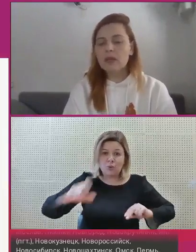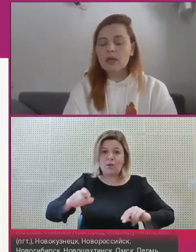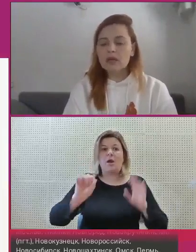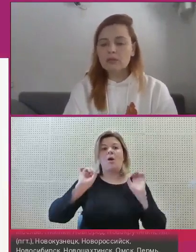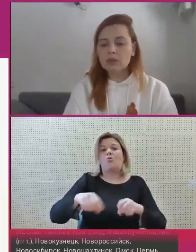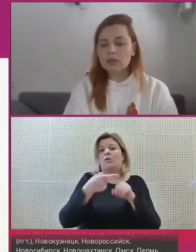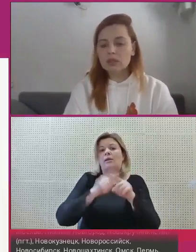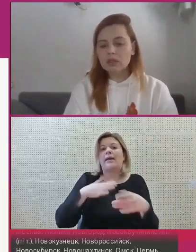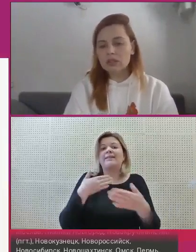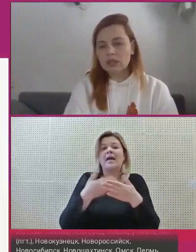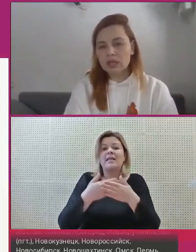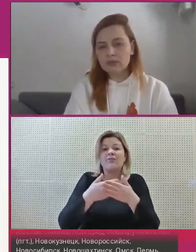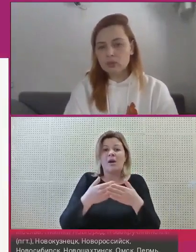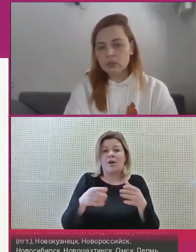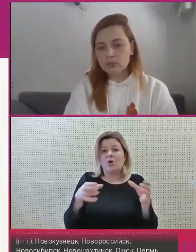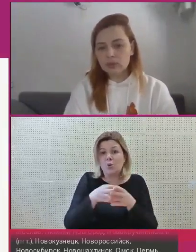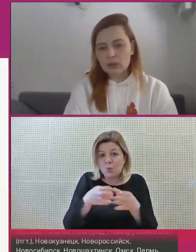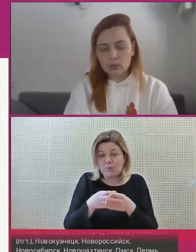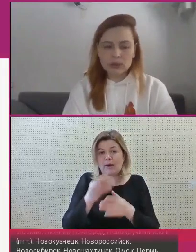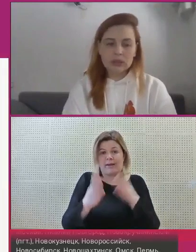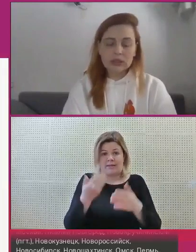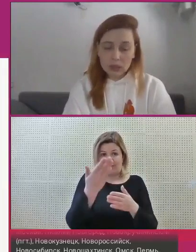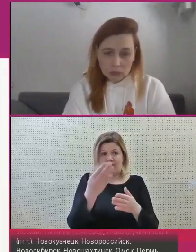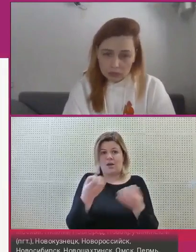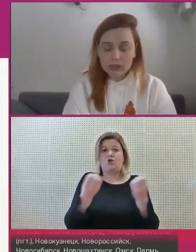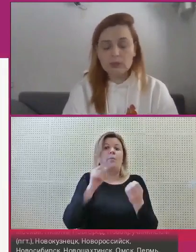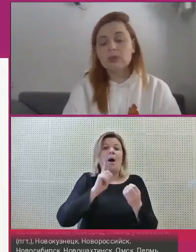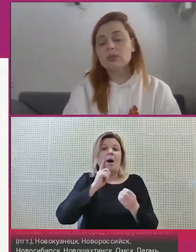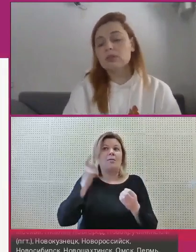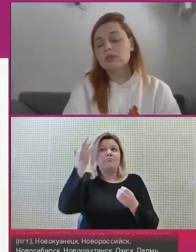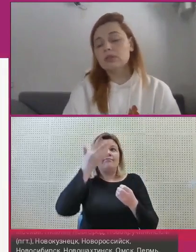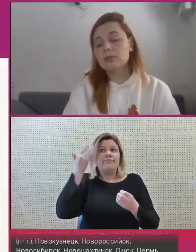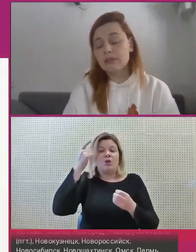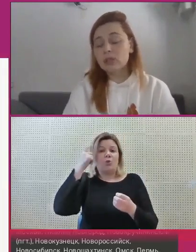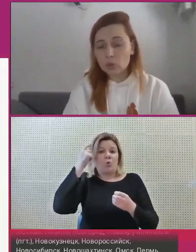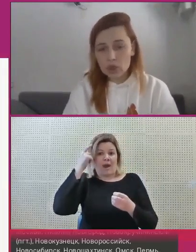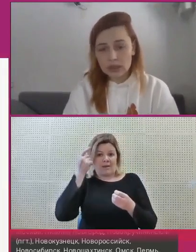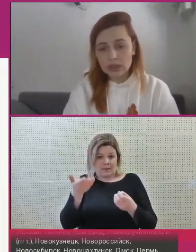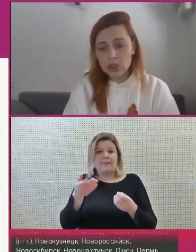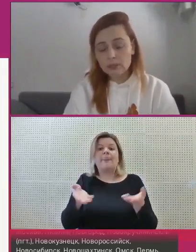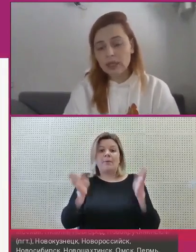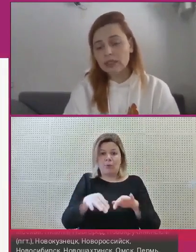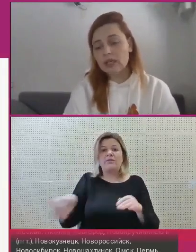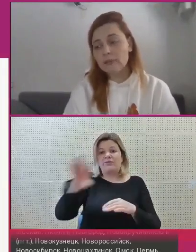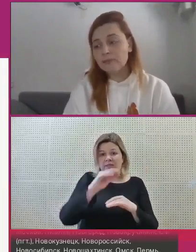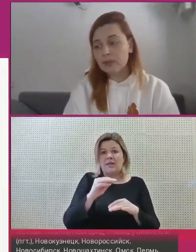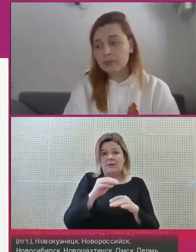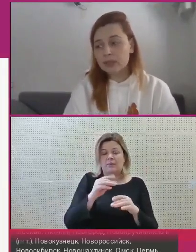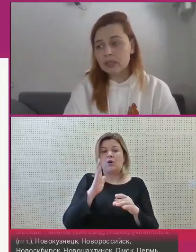процесса. Вот. И тогда все это будет работать. Я в этом направлении тоже сделала ошибок,